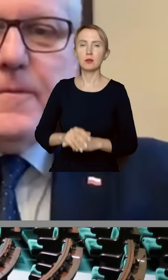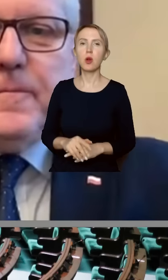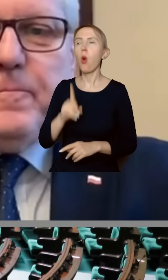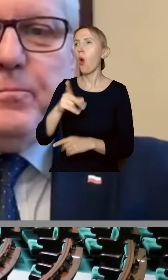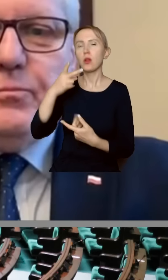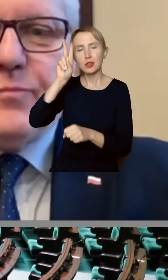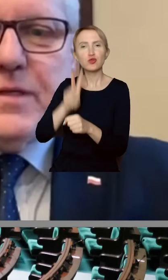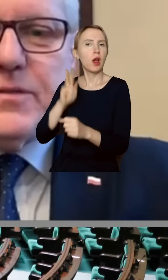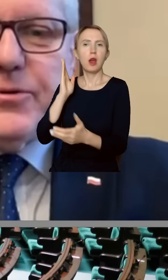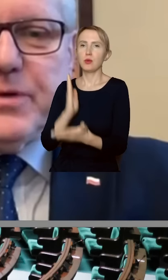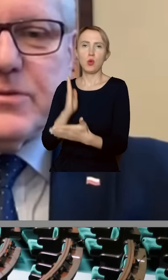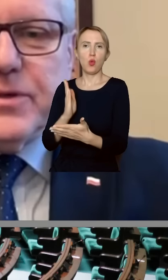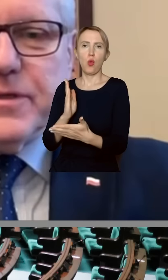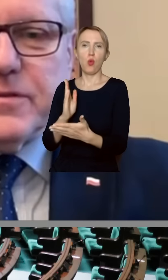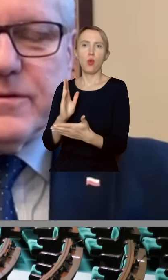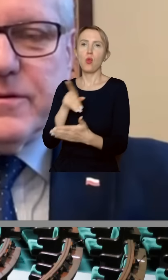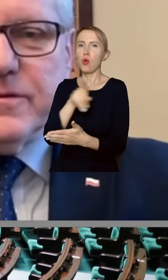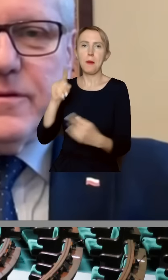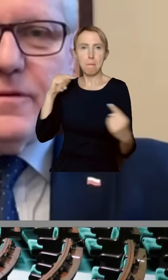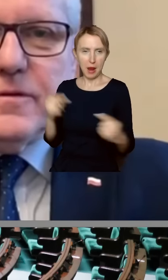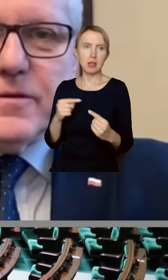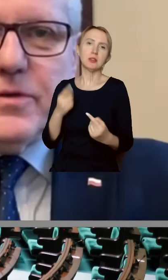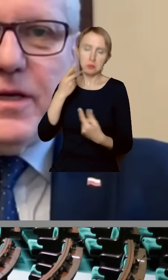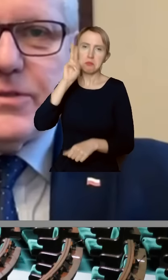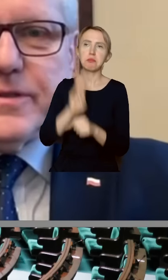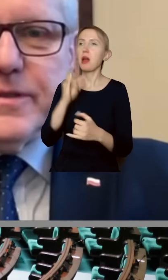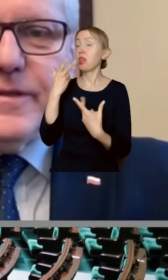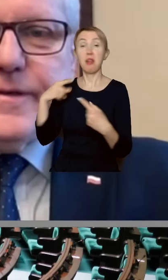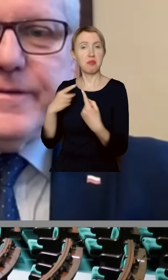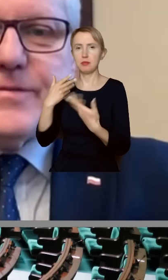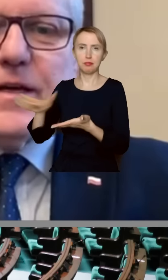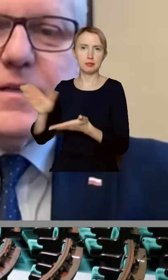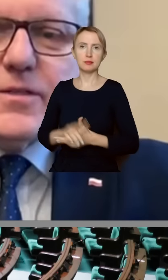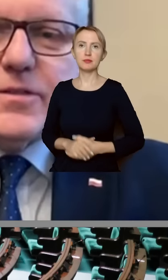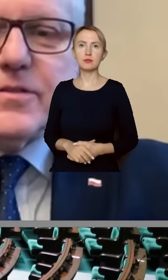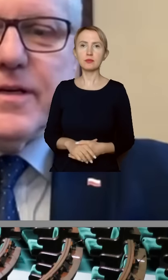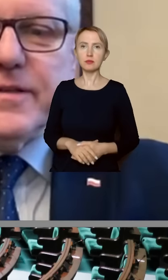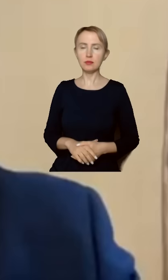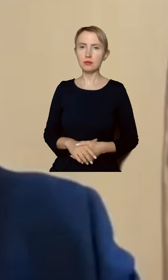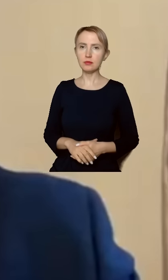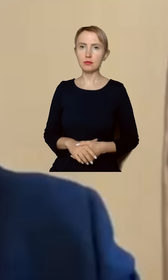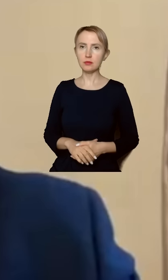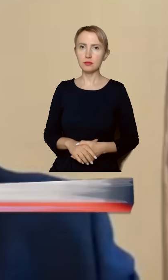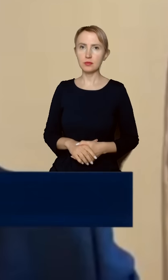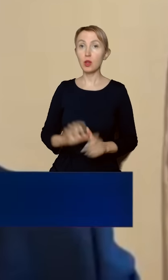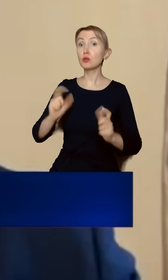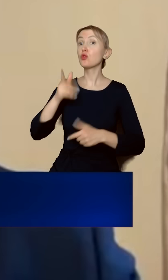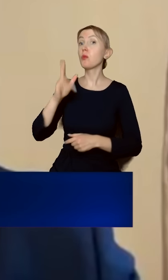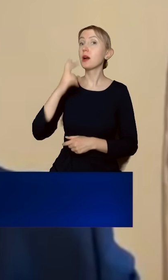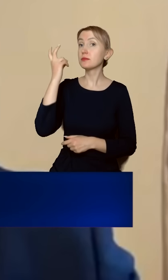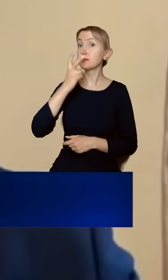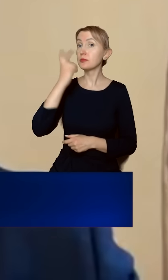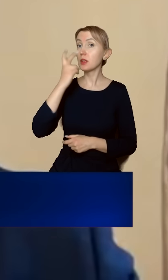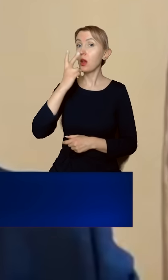to, co im pasuje, co jakby leży w zakresie zainteresowania,